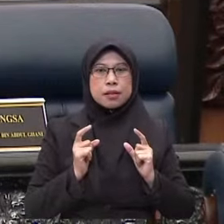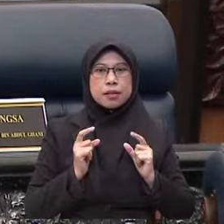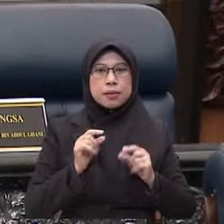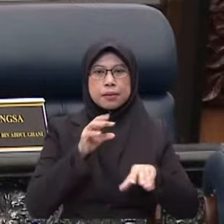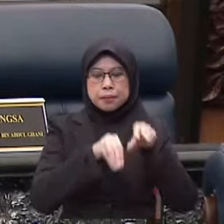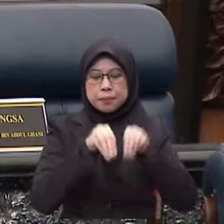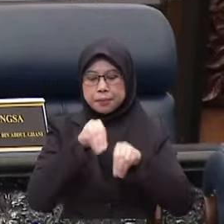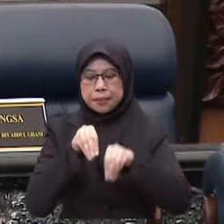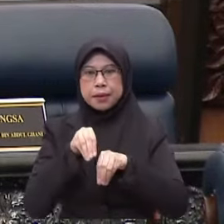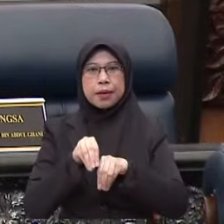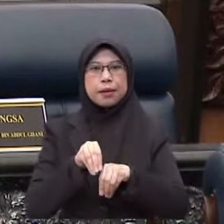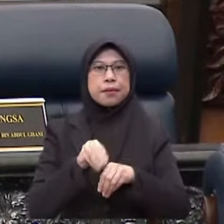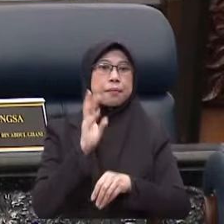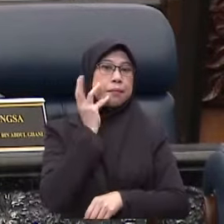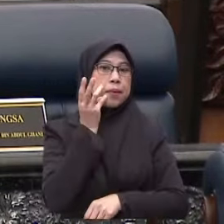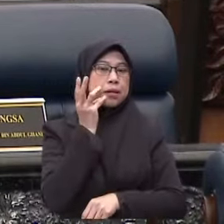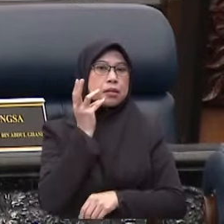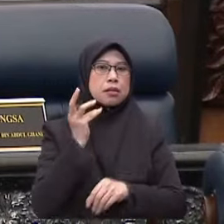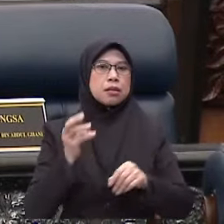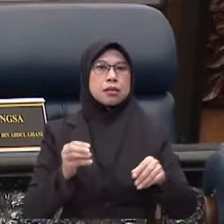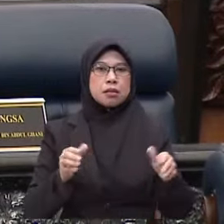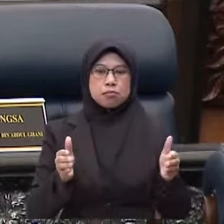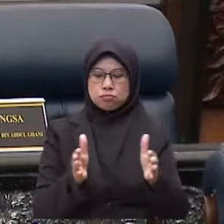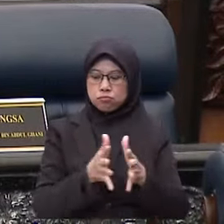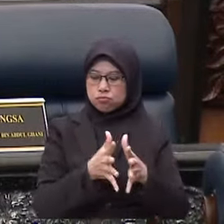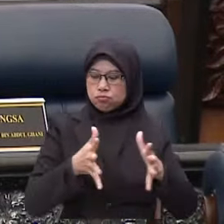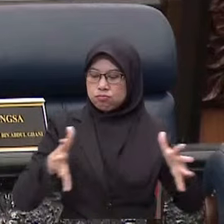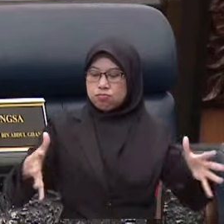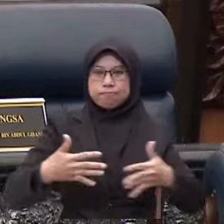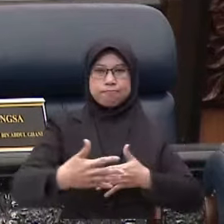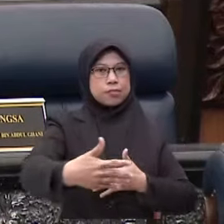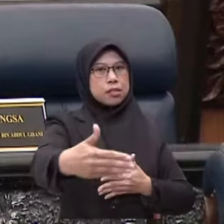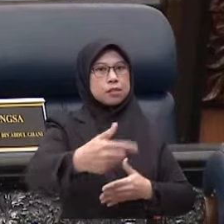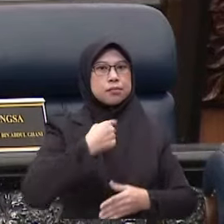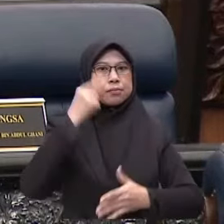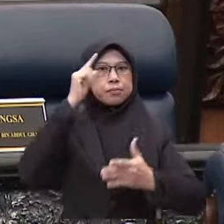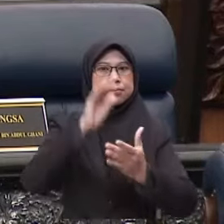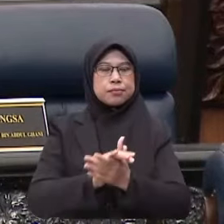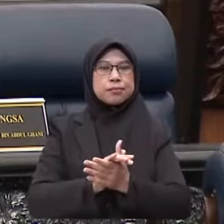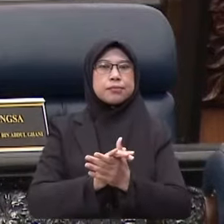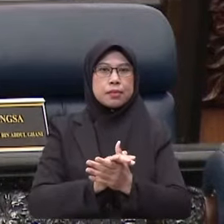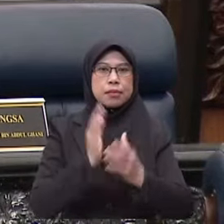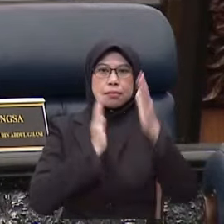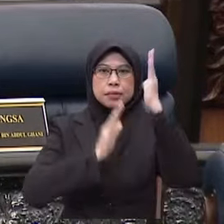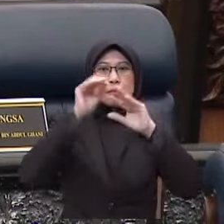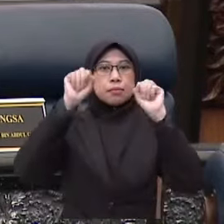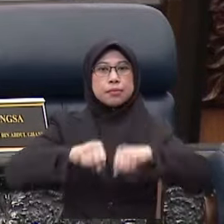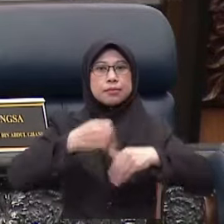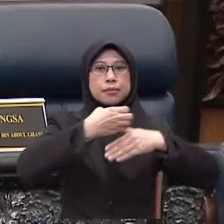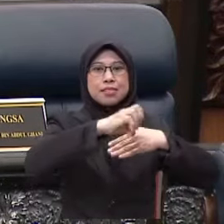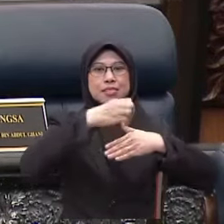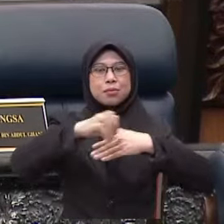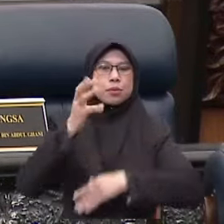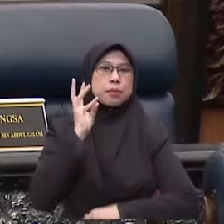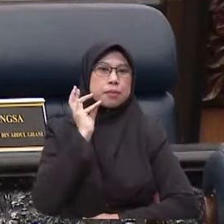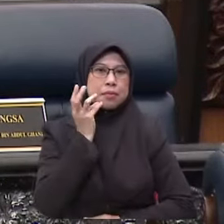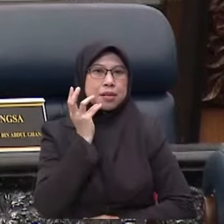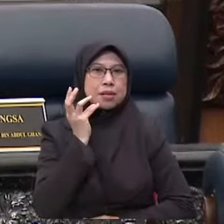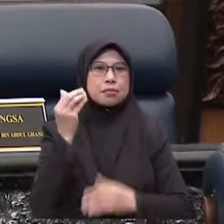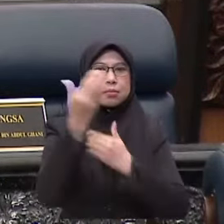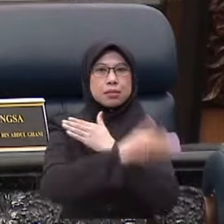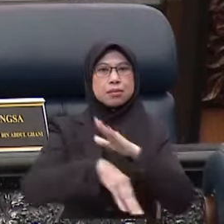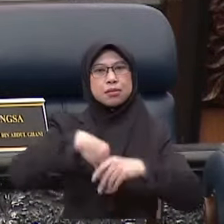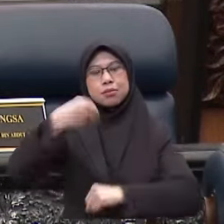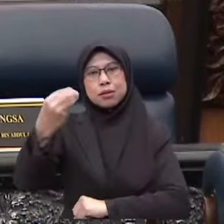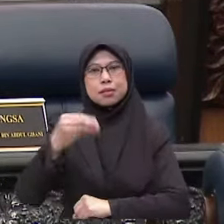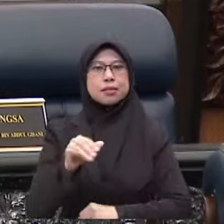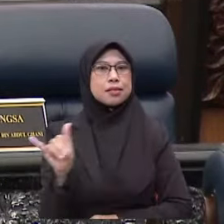secara berskala besar saya percaya satu hari nanti Malaysia juga boleh eksport beras ke negara luar